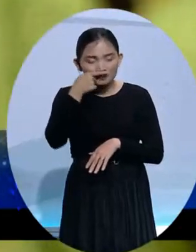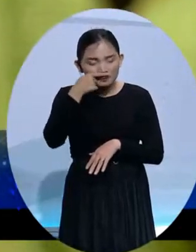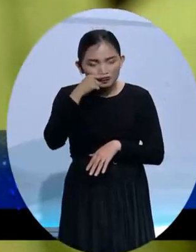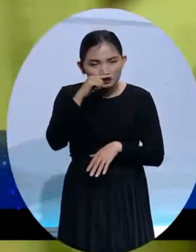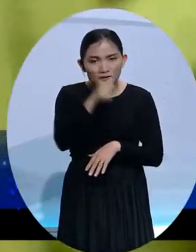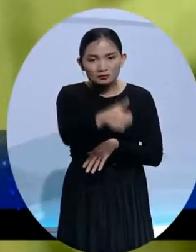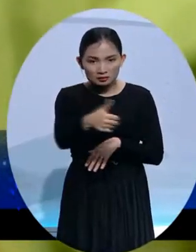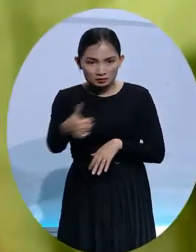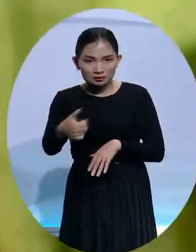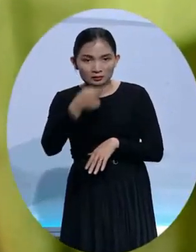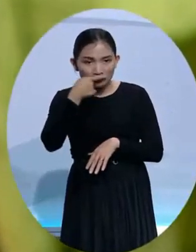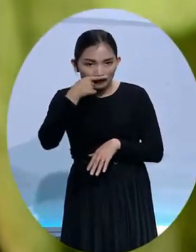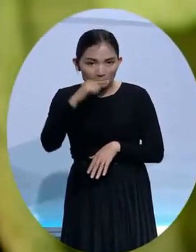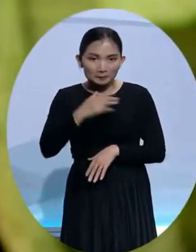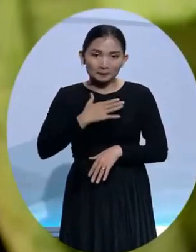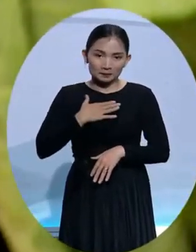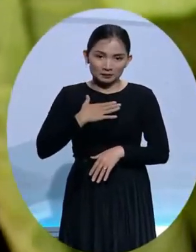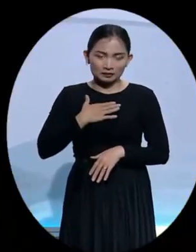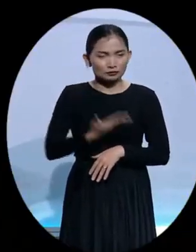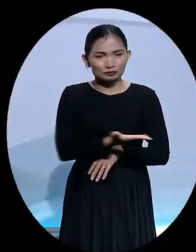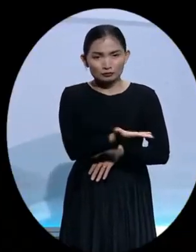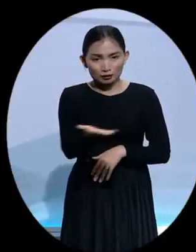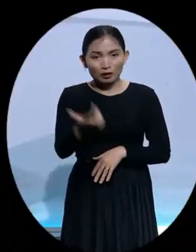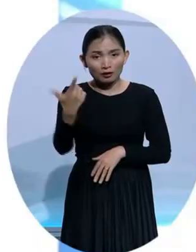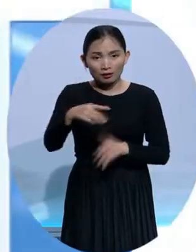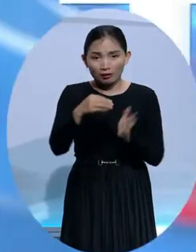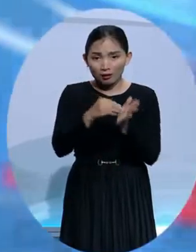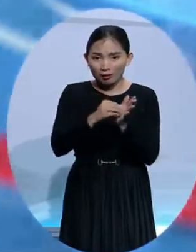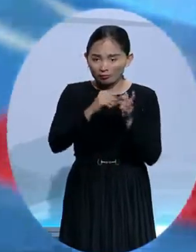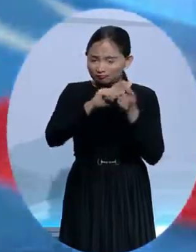cho đi là còn mãi.